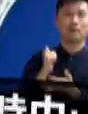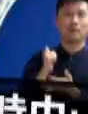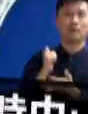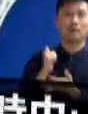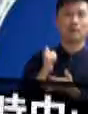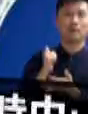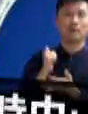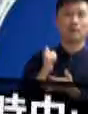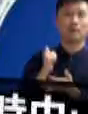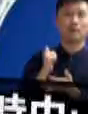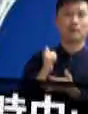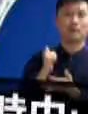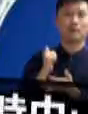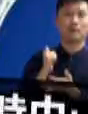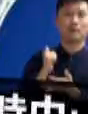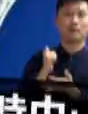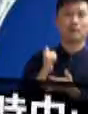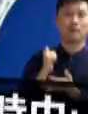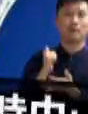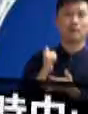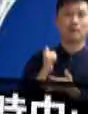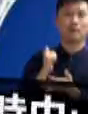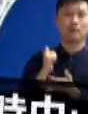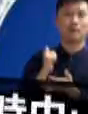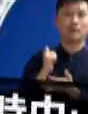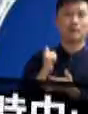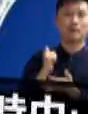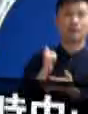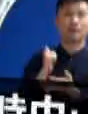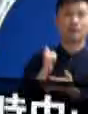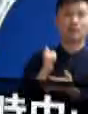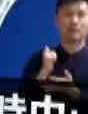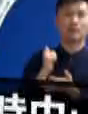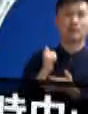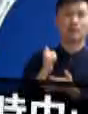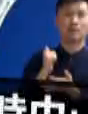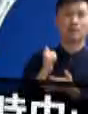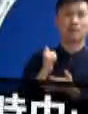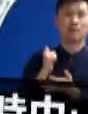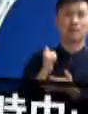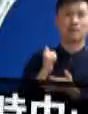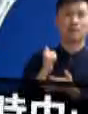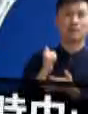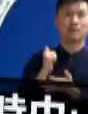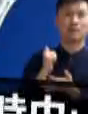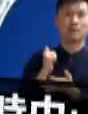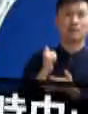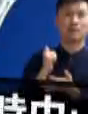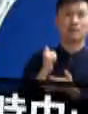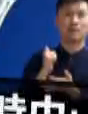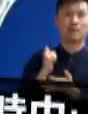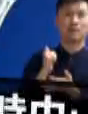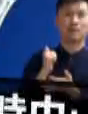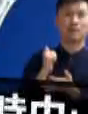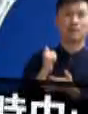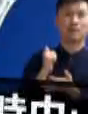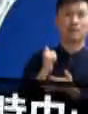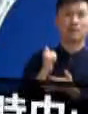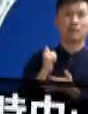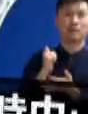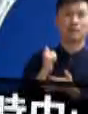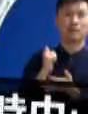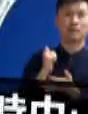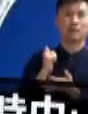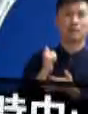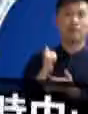是变异株威胁比较大，像是 Delta 变异株，但是食药署现在公告的综合抗体例价是以原始的病毒株作为标准的。好，外界